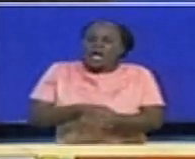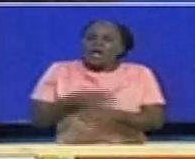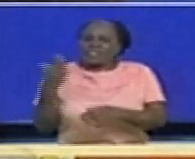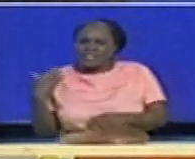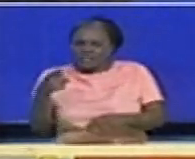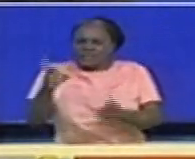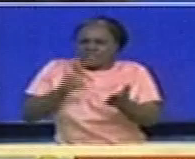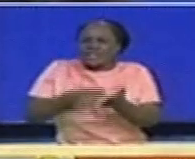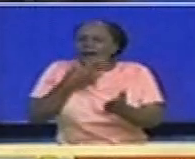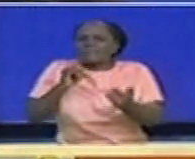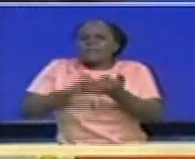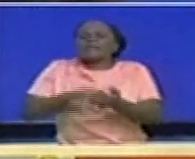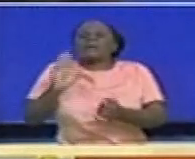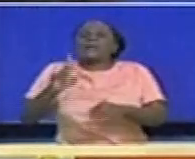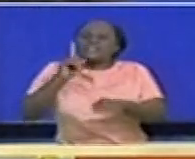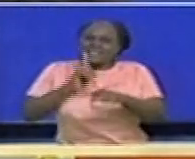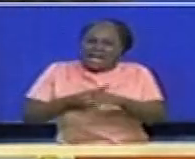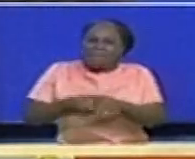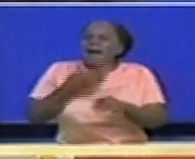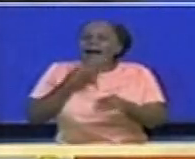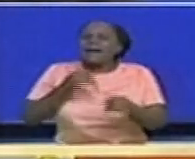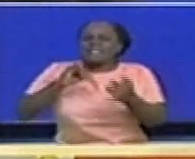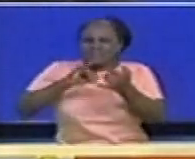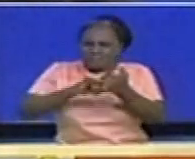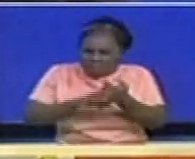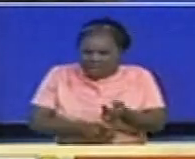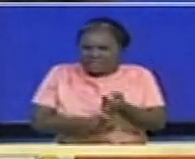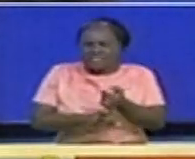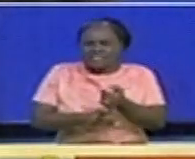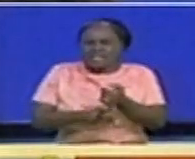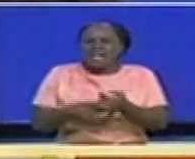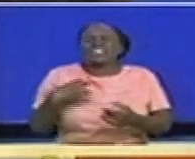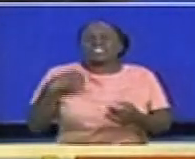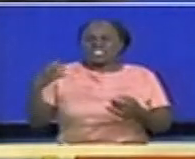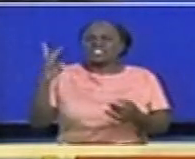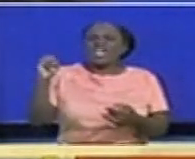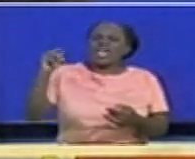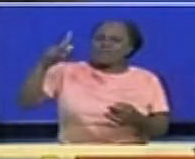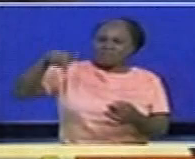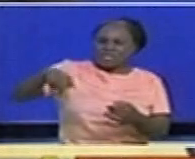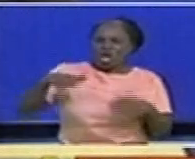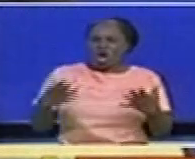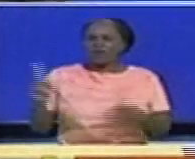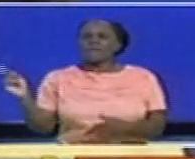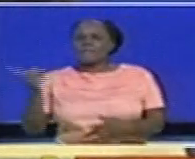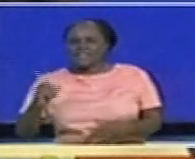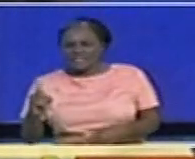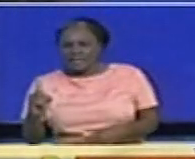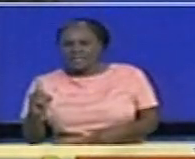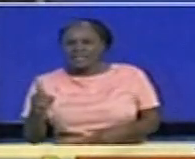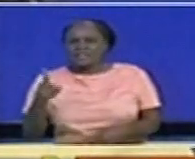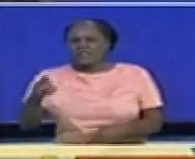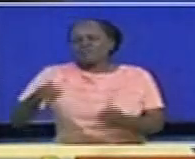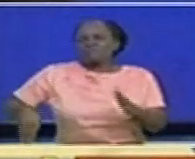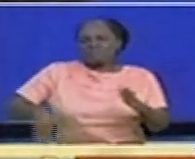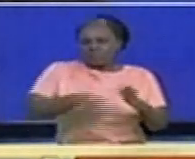of their husbands, and when the husband now is exalted, he becomes an MP, he becomes a cabinet secretary, you chase